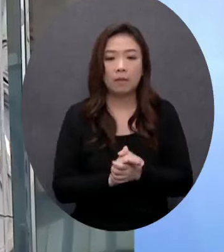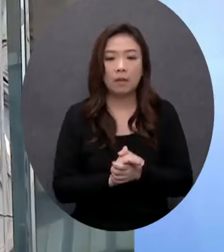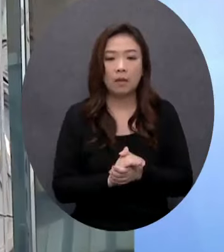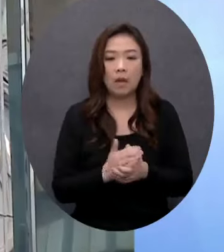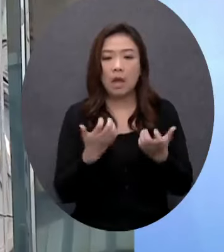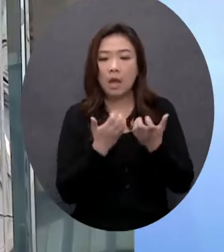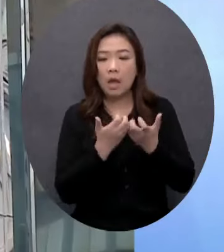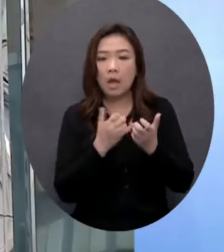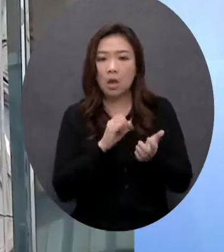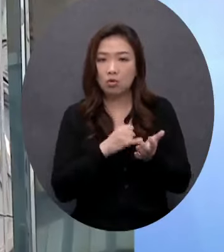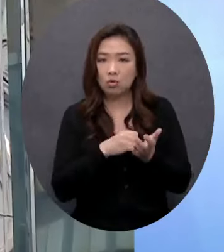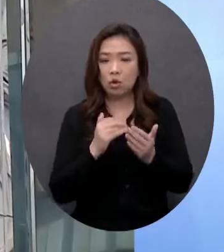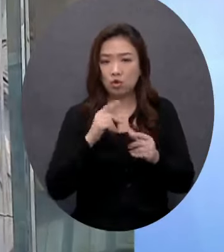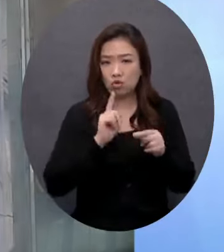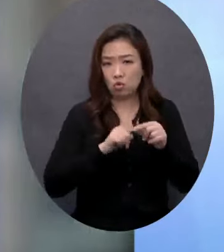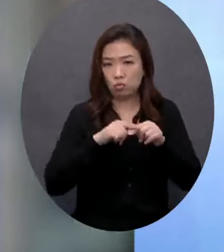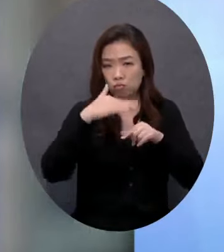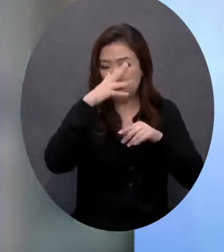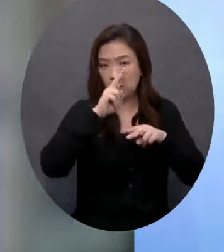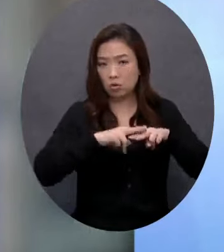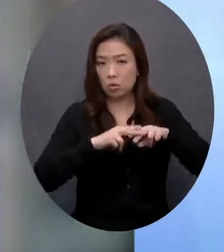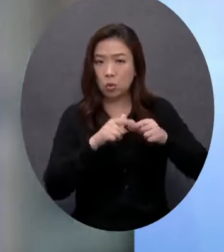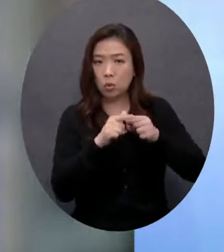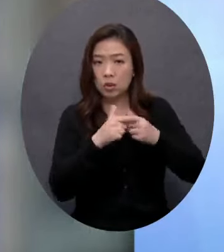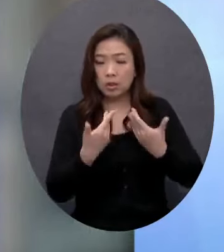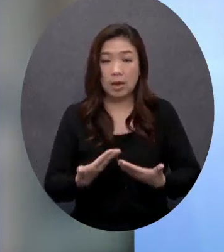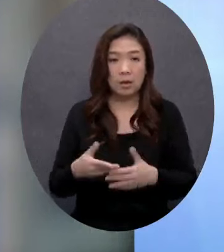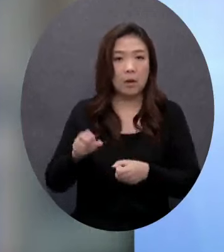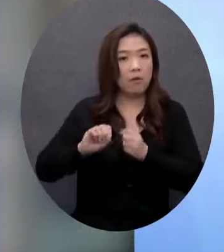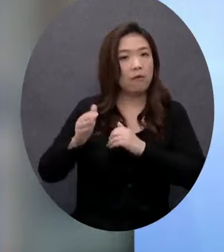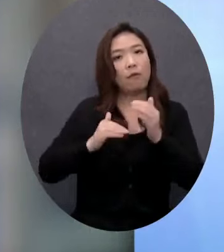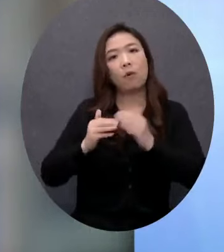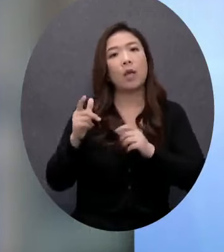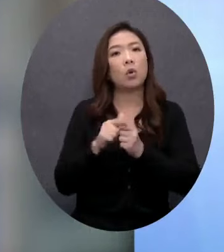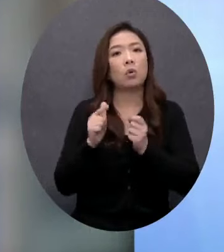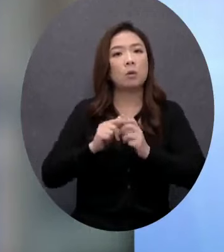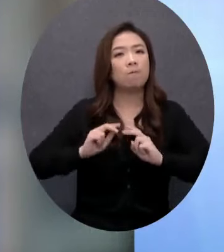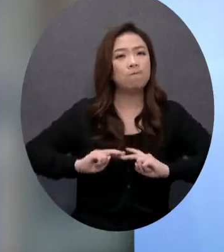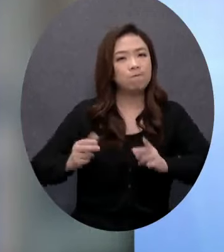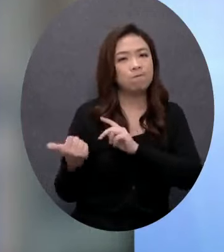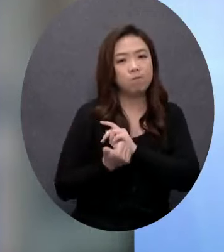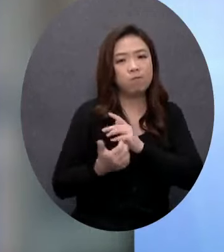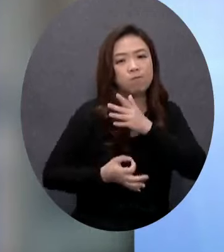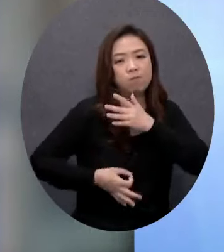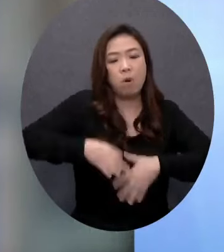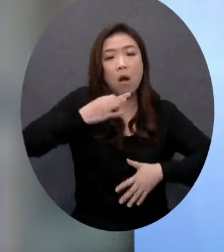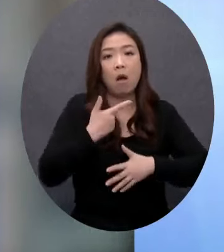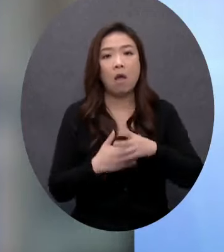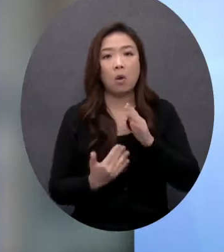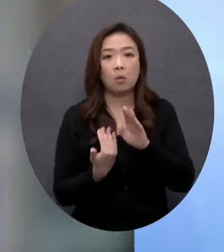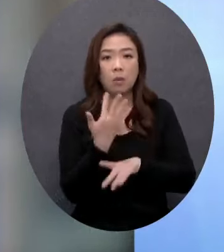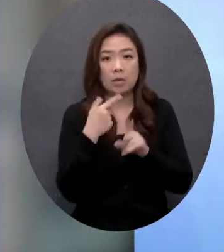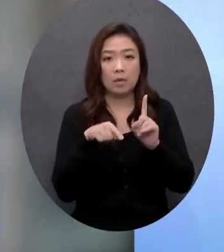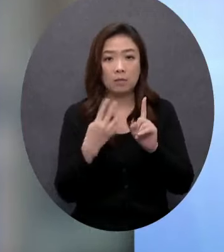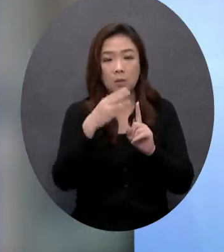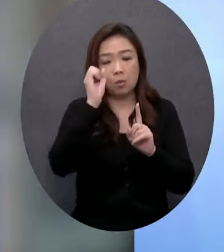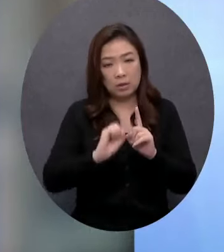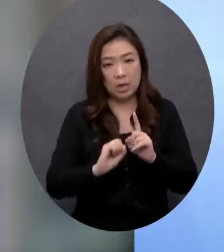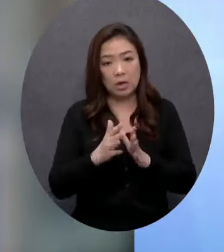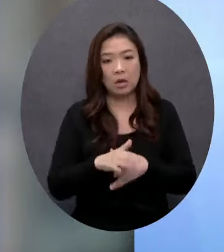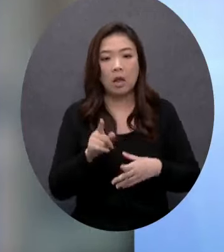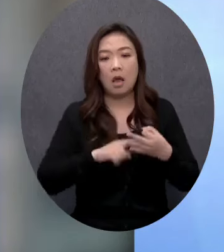股上个星期受追捧，今日就轮到科技股发威，科技指数升超过1.4%，其中